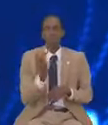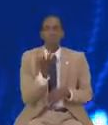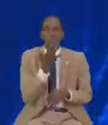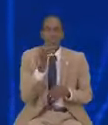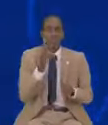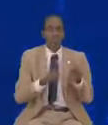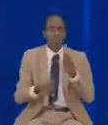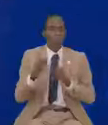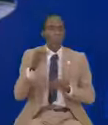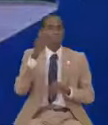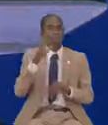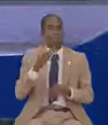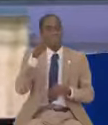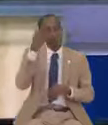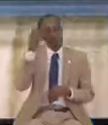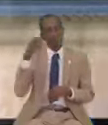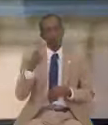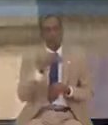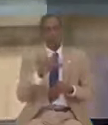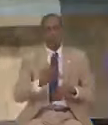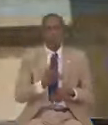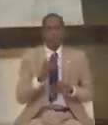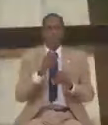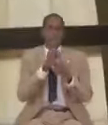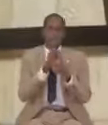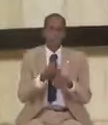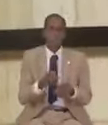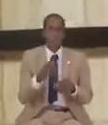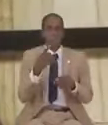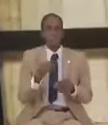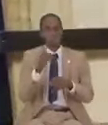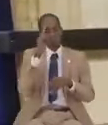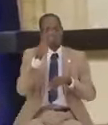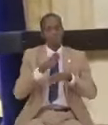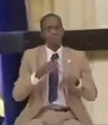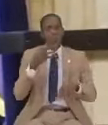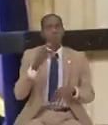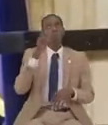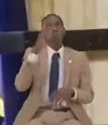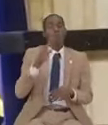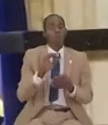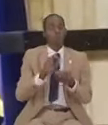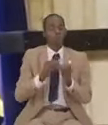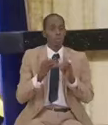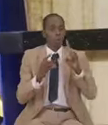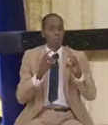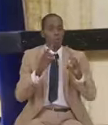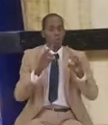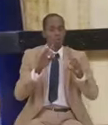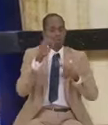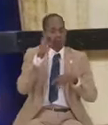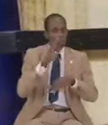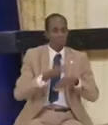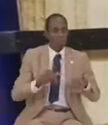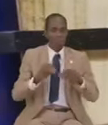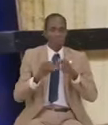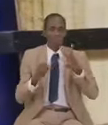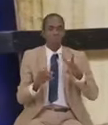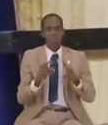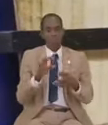Dieu parce qu'ils les ont répondu à l'appel de Dieu numéro 1 appelé 2 choisis et fidèle